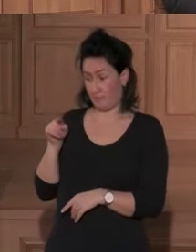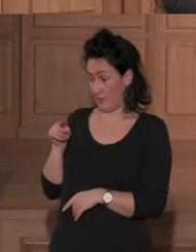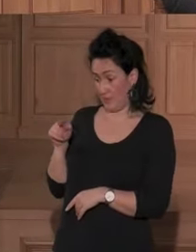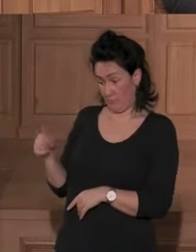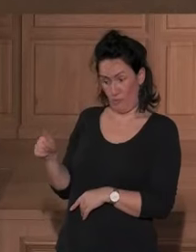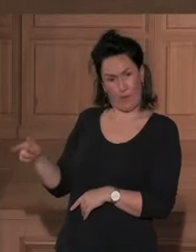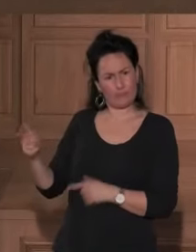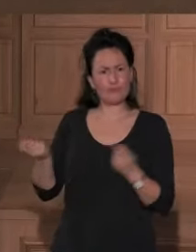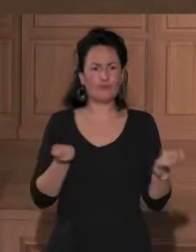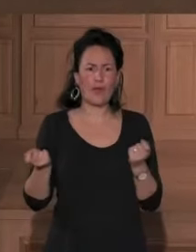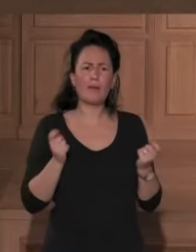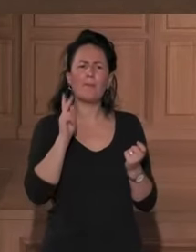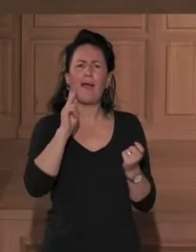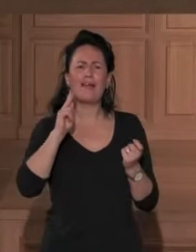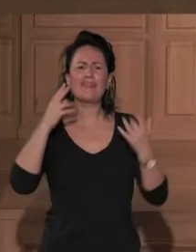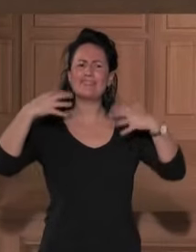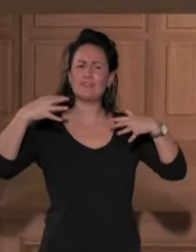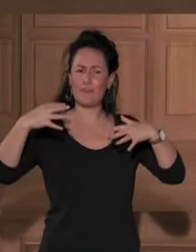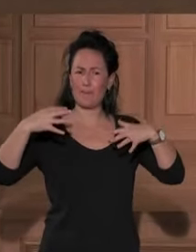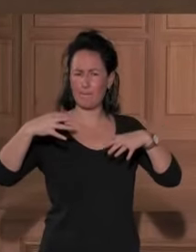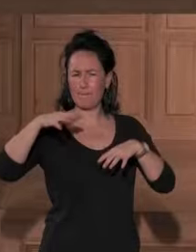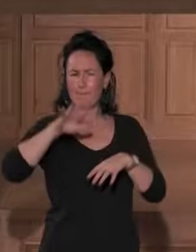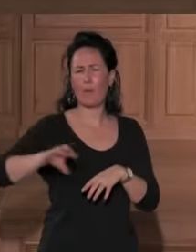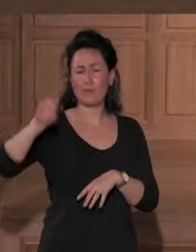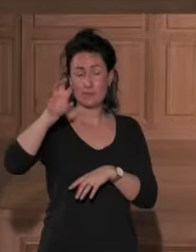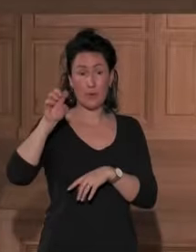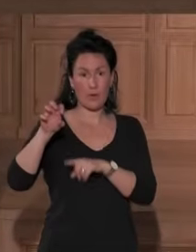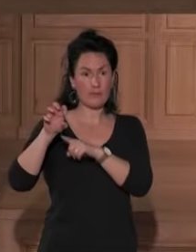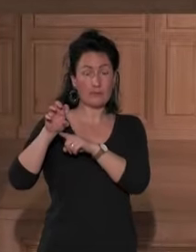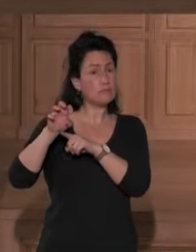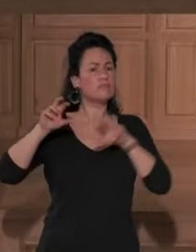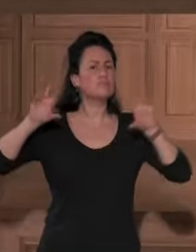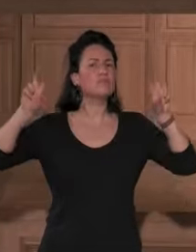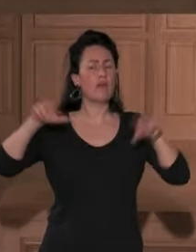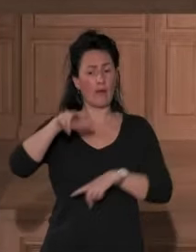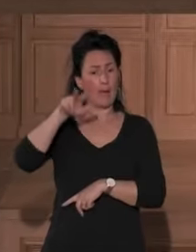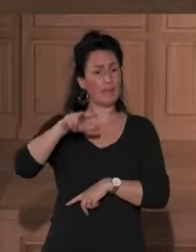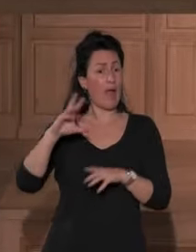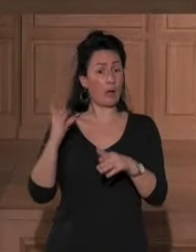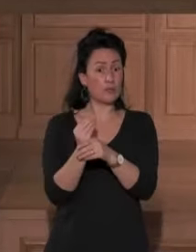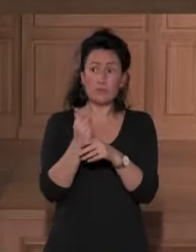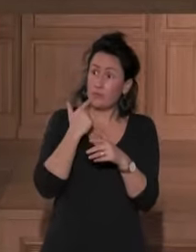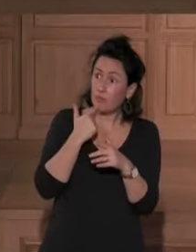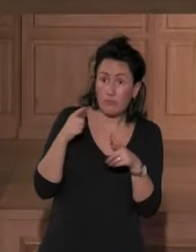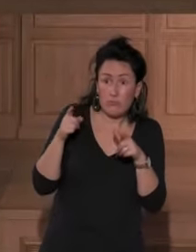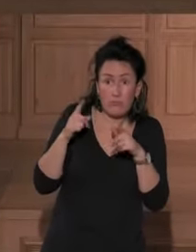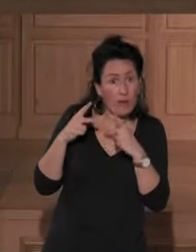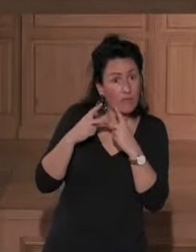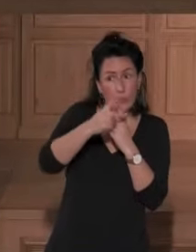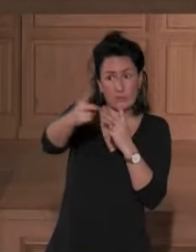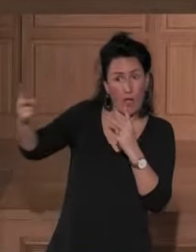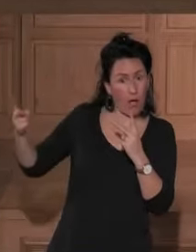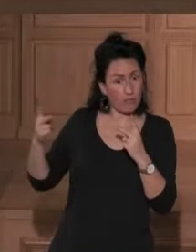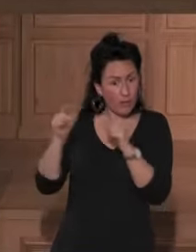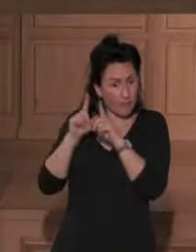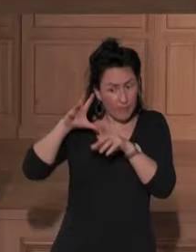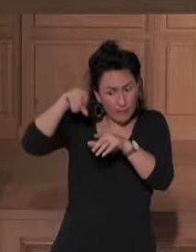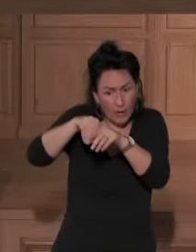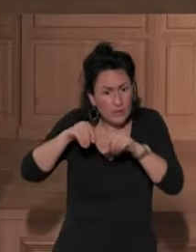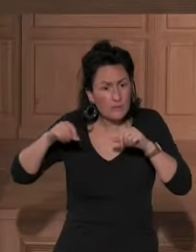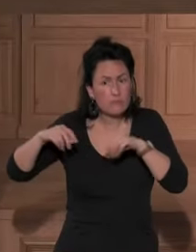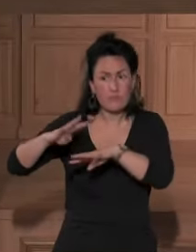Paris. C'est moi. Et si vous voulez l'habitat inclusif, c'est être avec les voisins. Ouais. C'est être comme tout le monde. Ouais. C'est être dans le quartier, c'est